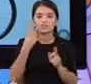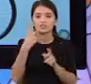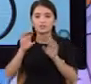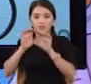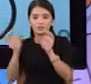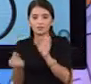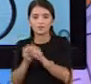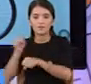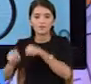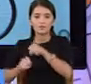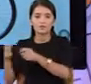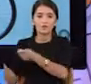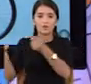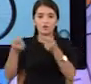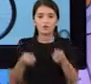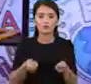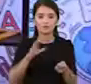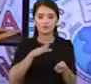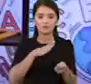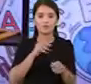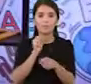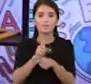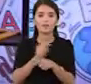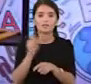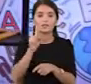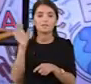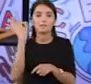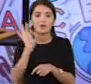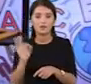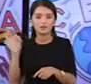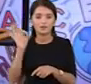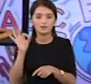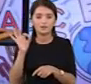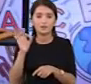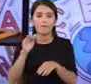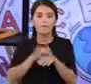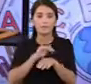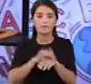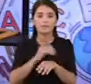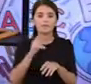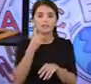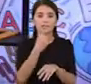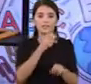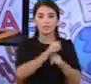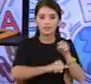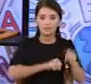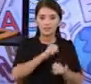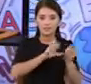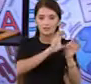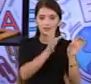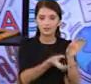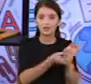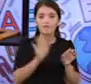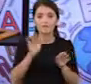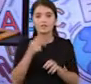g'ildirakli velosiped olib kelingan? Masala nima haqida ekan? Barakalla, 2 g'ildirakli